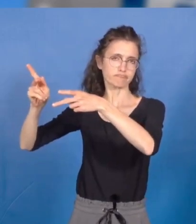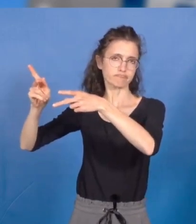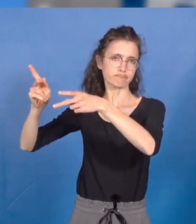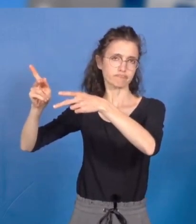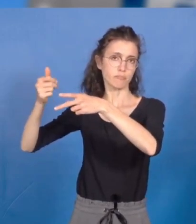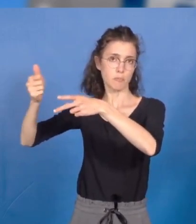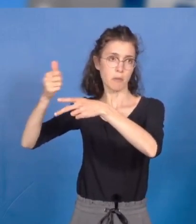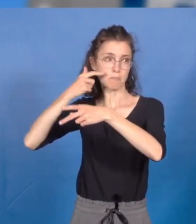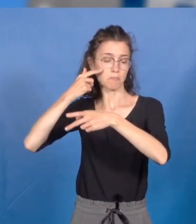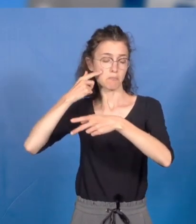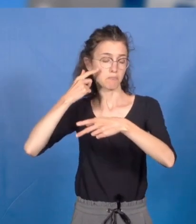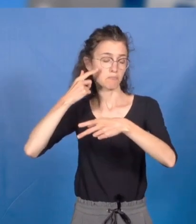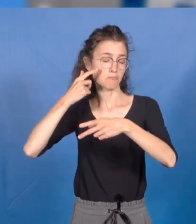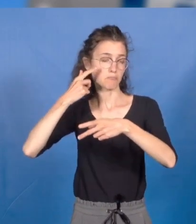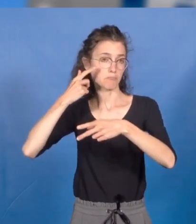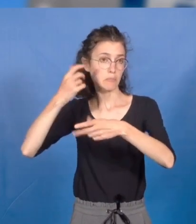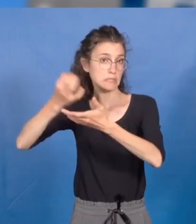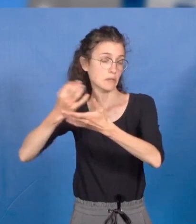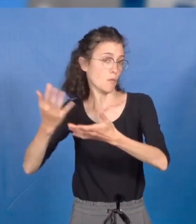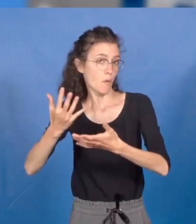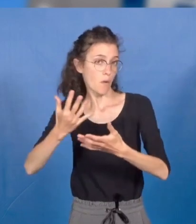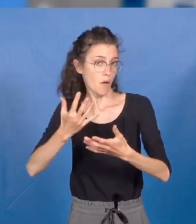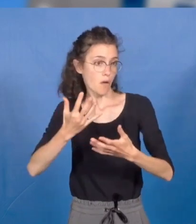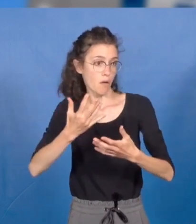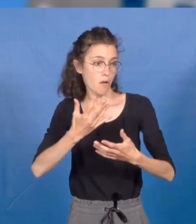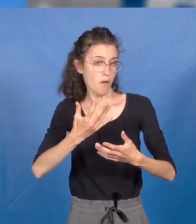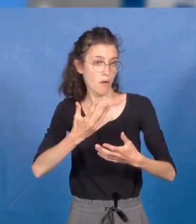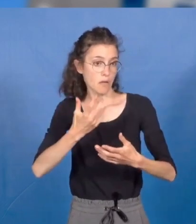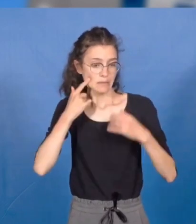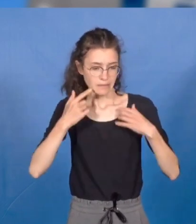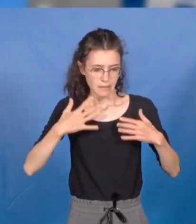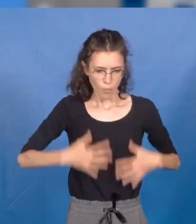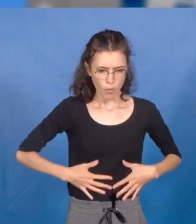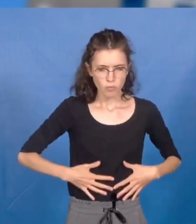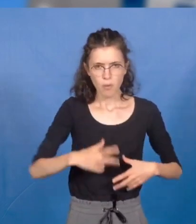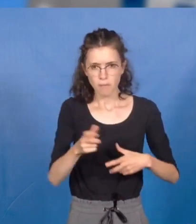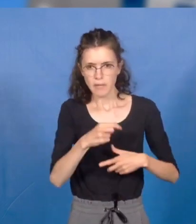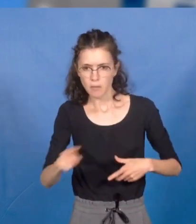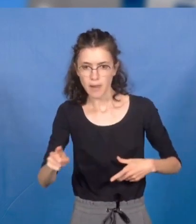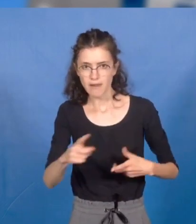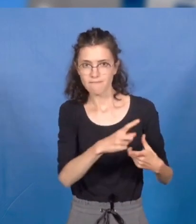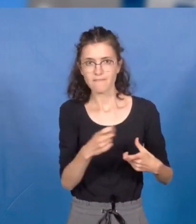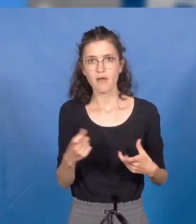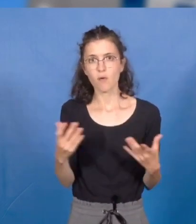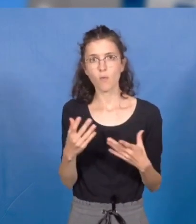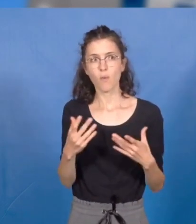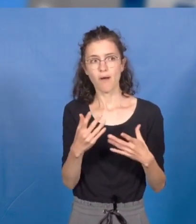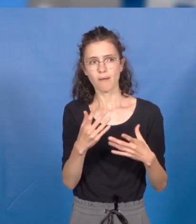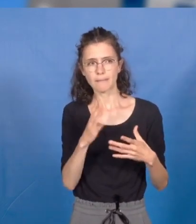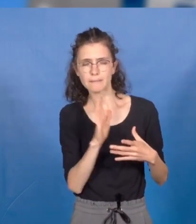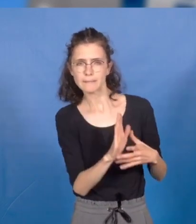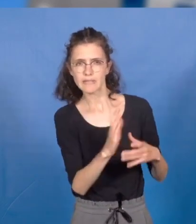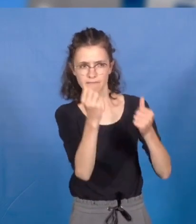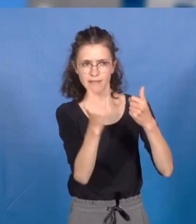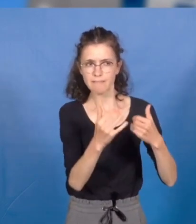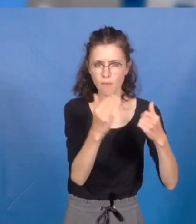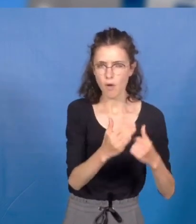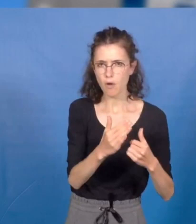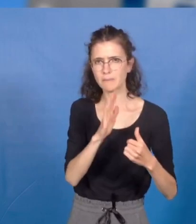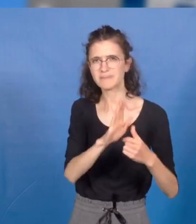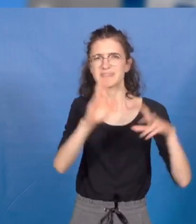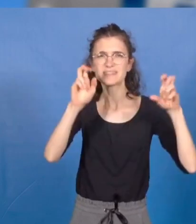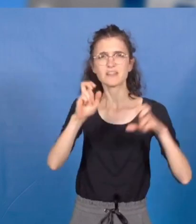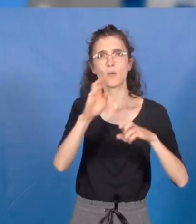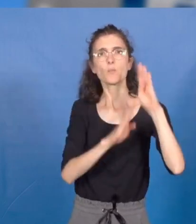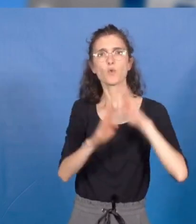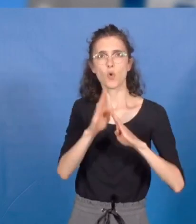anormaux se fonde sur des données biométriques. Car même sans identifier individuellement les individus, la VSA, elle identifie, elle analyse, elle